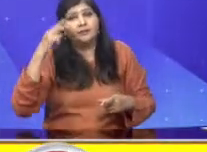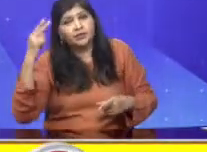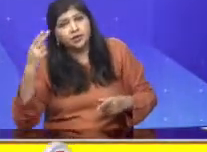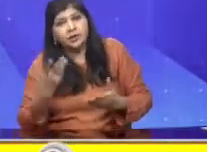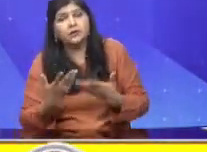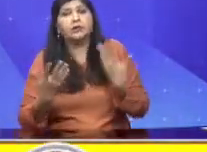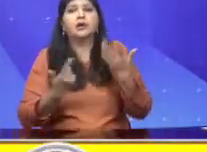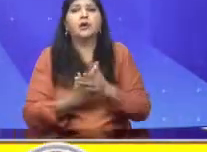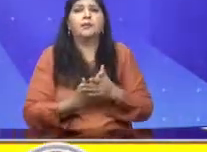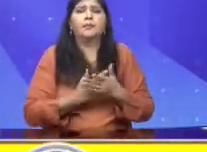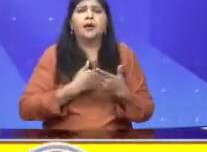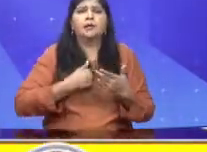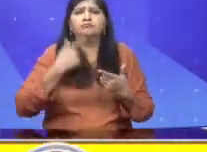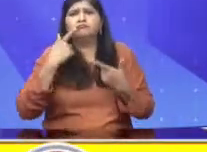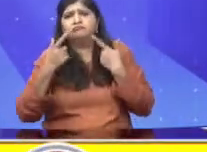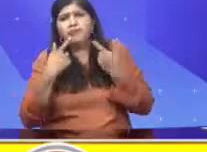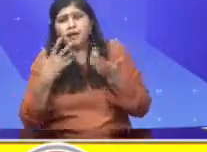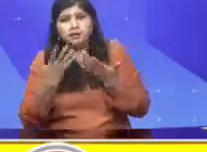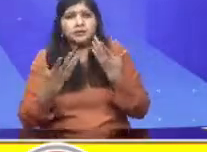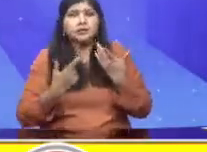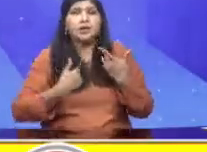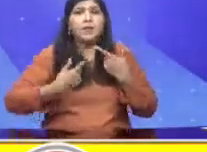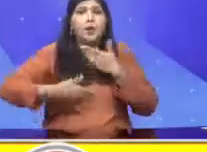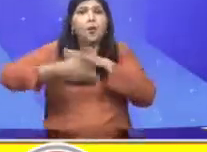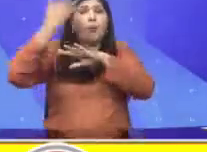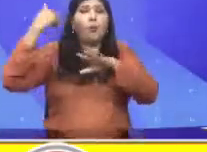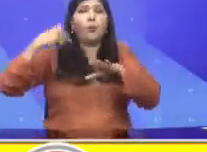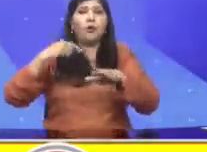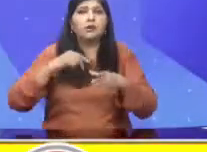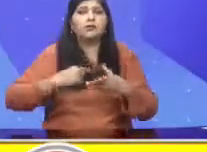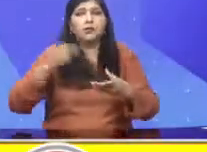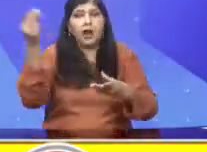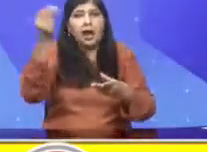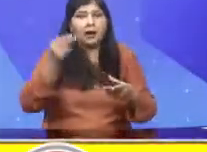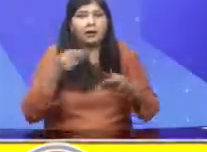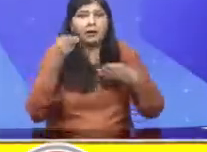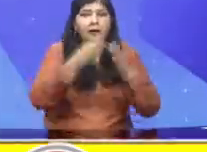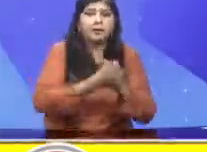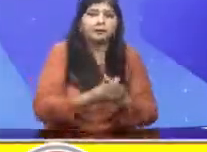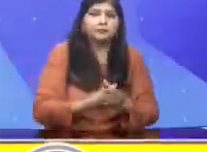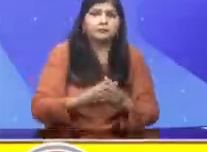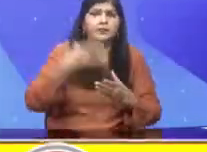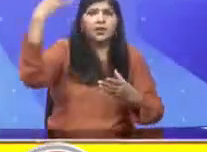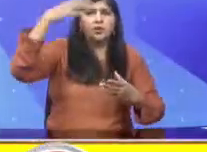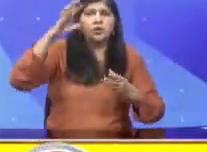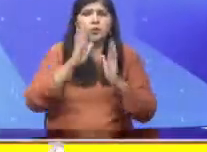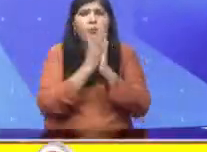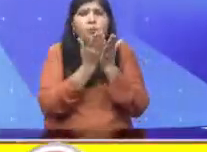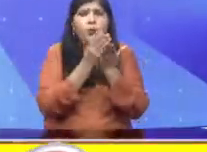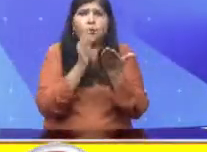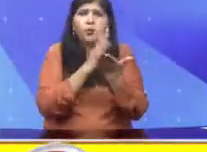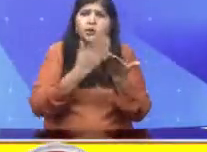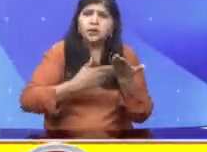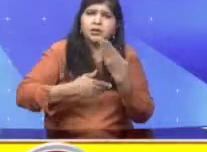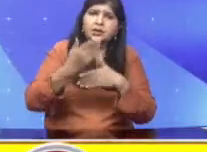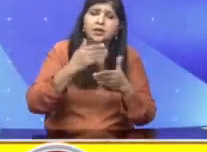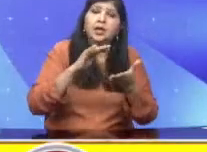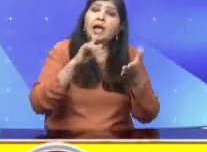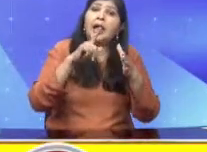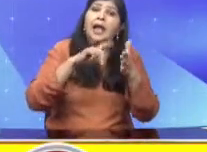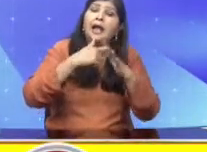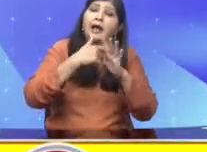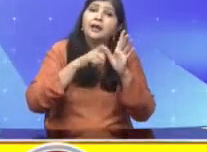हमारी फिलोसॉफी और हमारी सभ्यता को आकार देते आए हैं रूतु समवार और मेगदूत में महाकवी